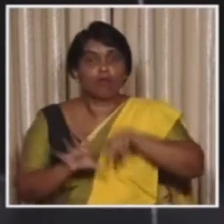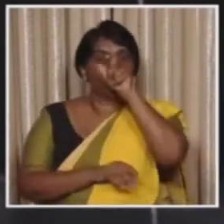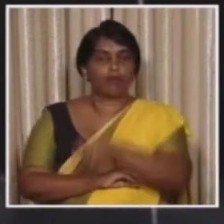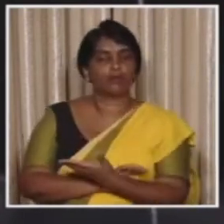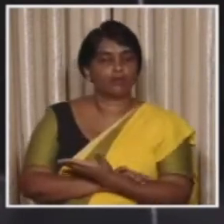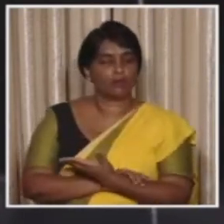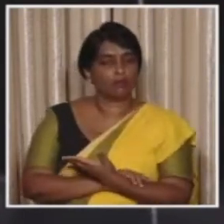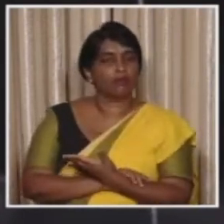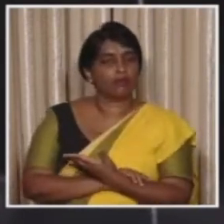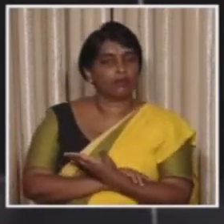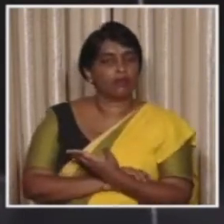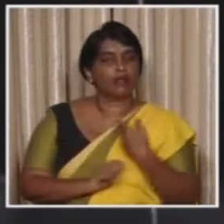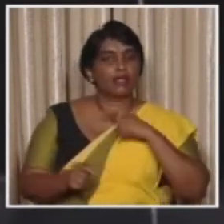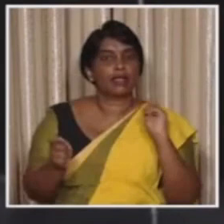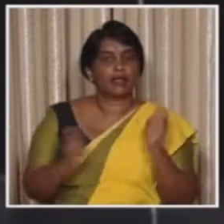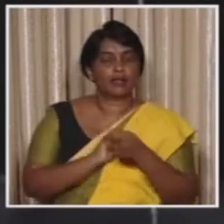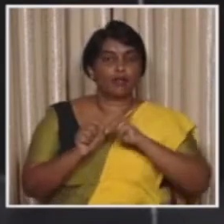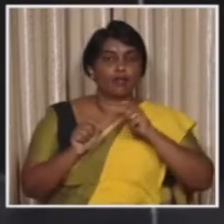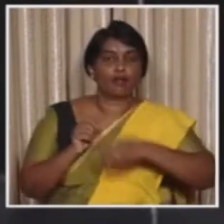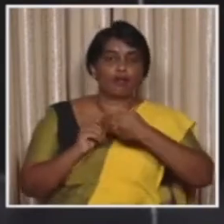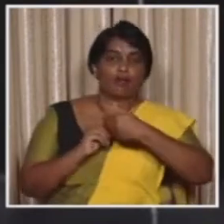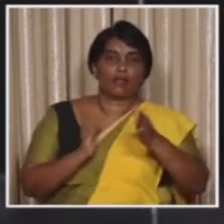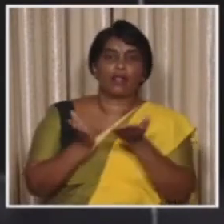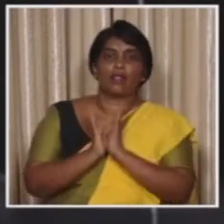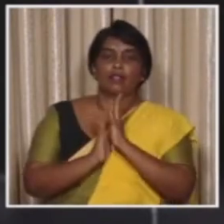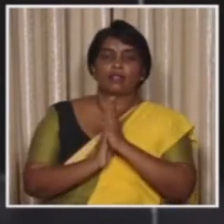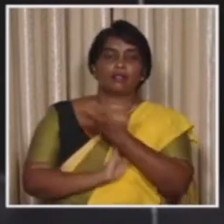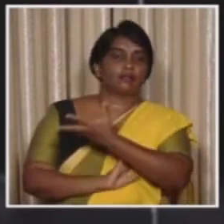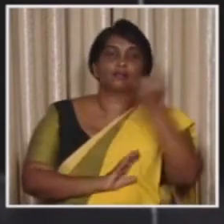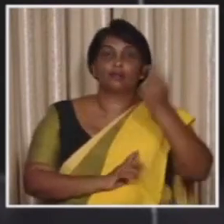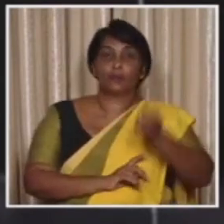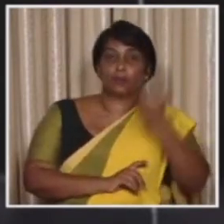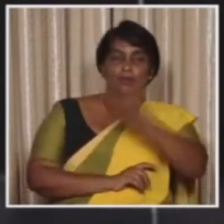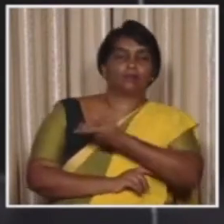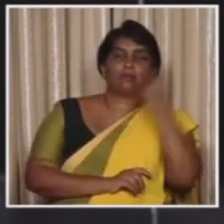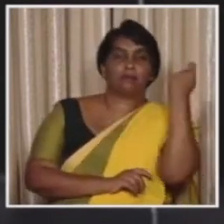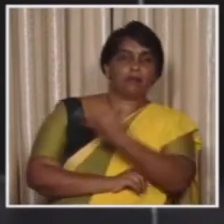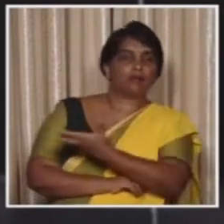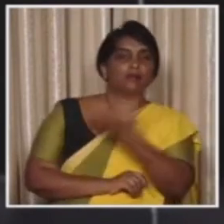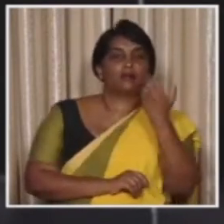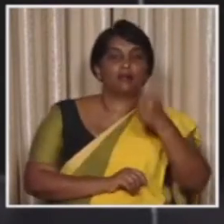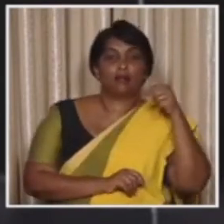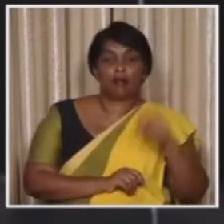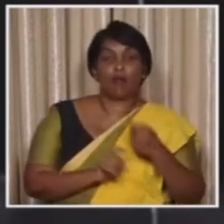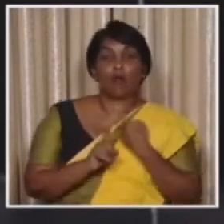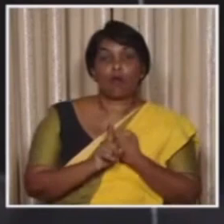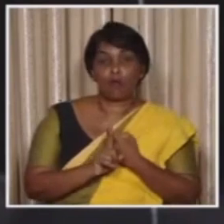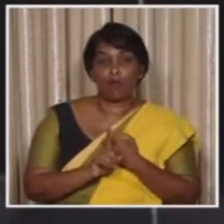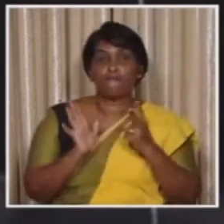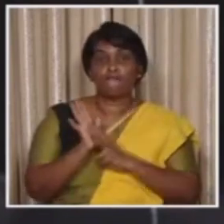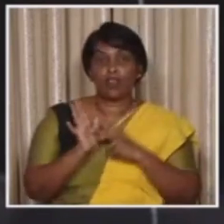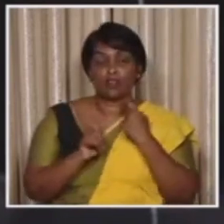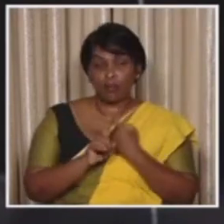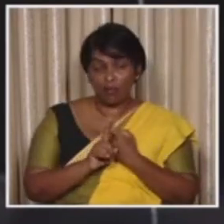පුද්ගලයා. ඔව් අපේ ක්‍රිකට් බෝඩ් එකෙන් අයින් කළා. ඉන්දියාව ඔෆර් කළා ඊට වඩා වැඩි ගානකට. අද කෝලි විරාජ් කෝලි